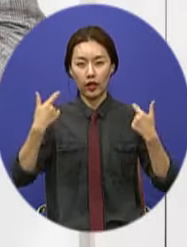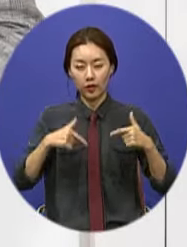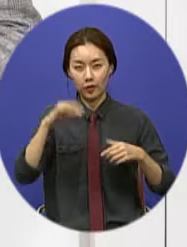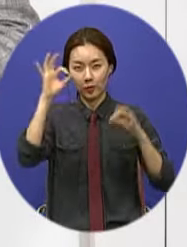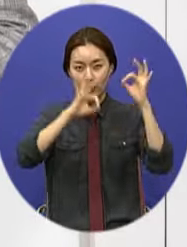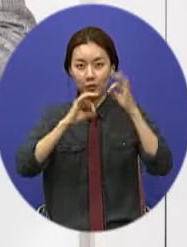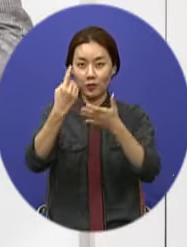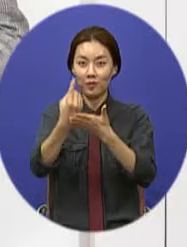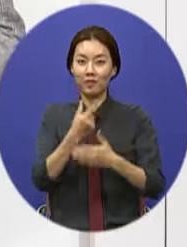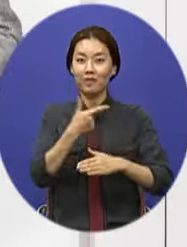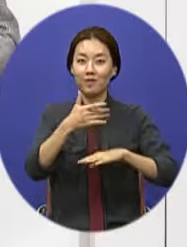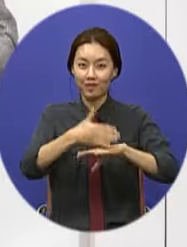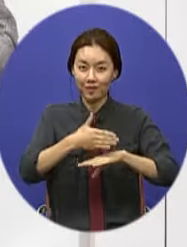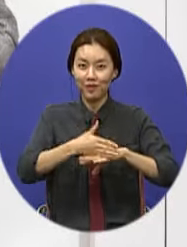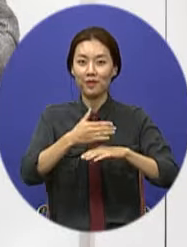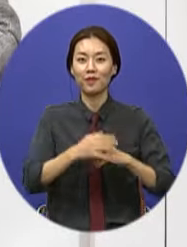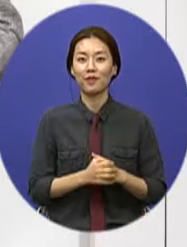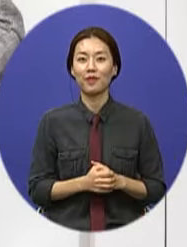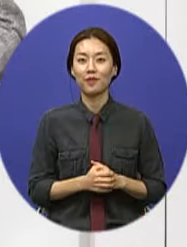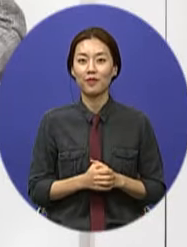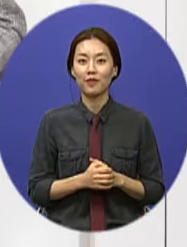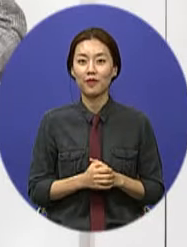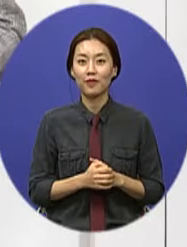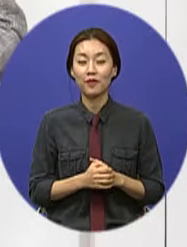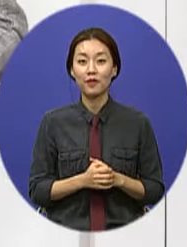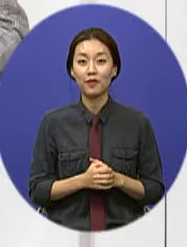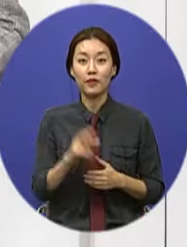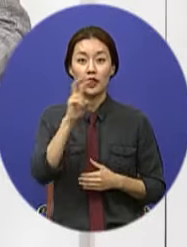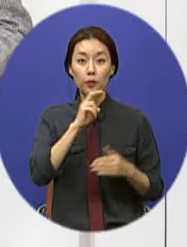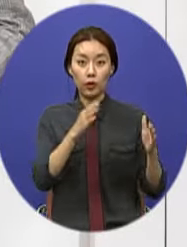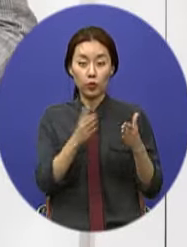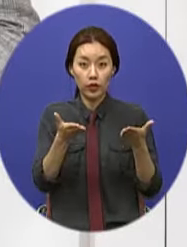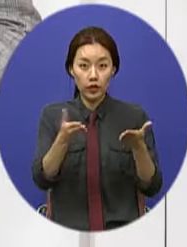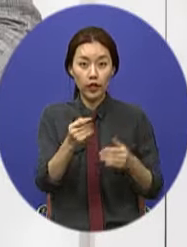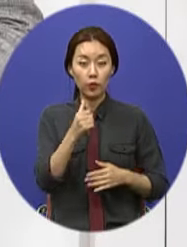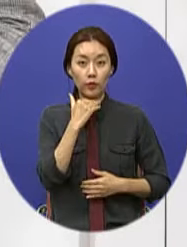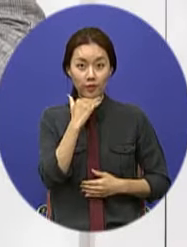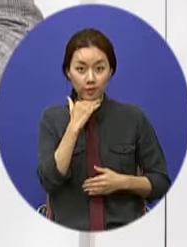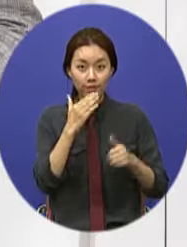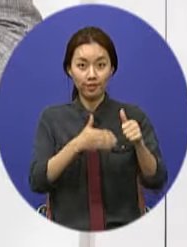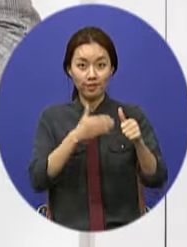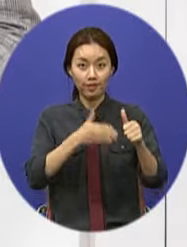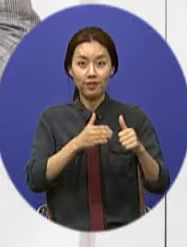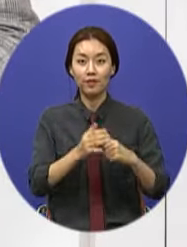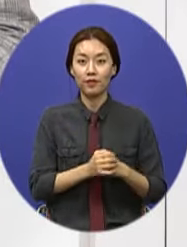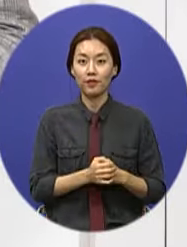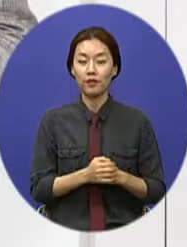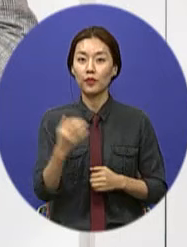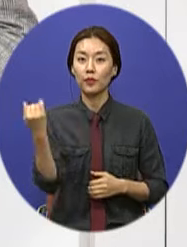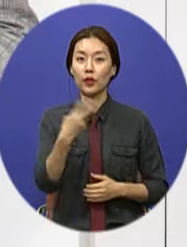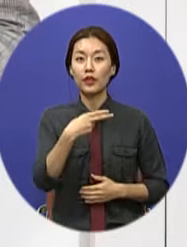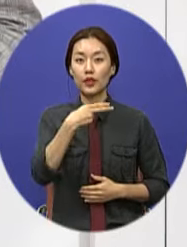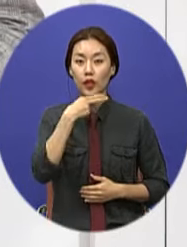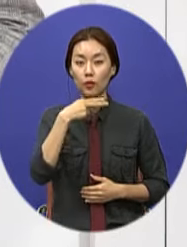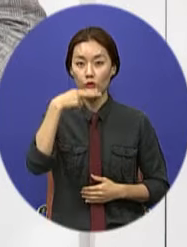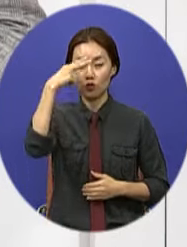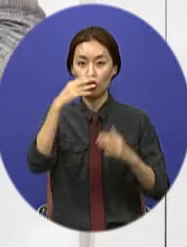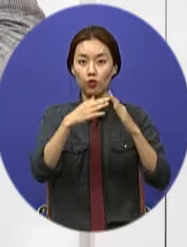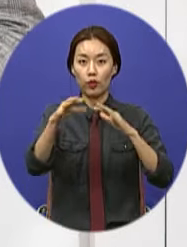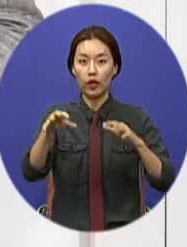찾아주셔서 감사드려요. 네. 자, 네. 음악 들을 테니까 조금만 기다려주시고요. 자, 네. 번지 없는 주막을